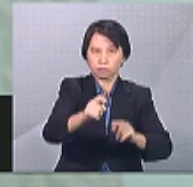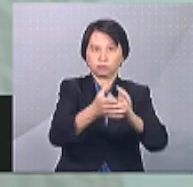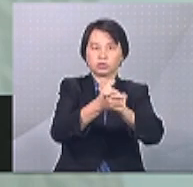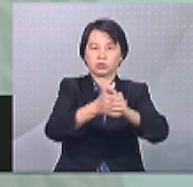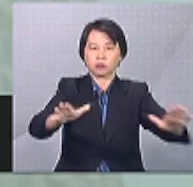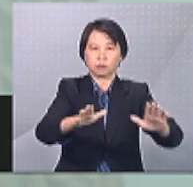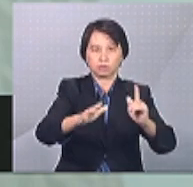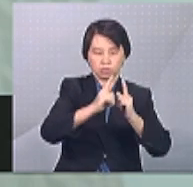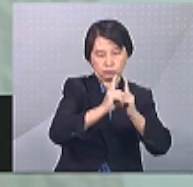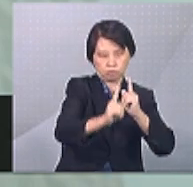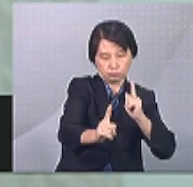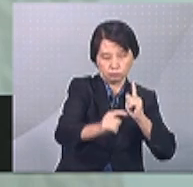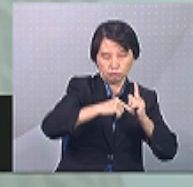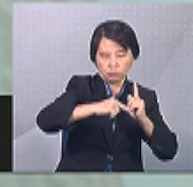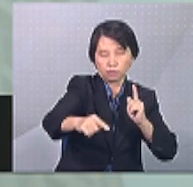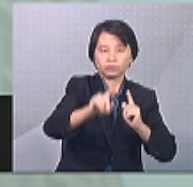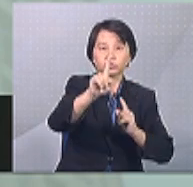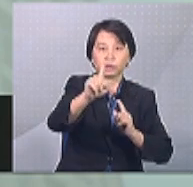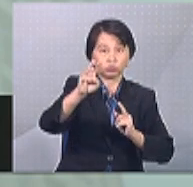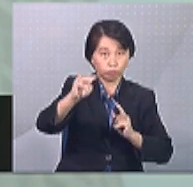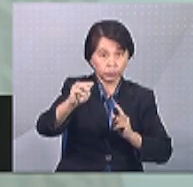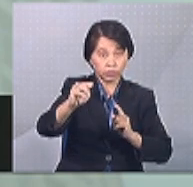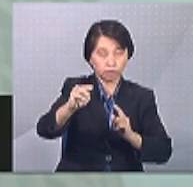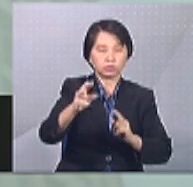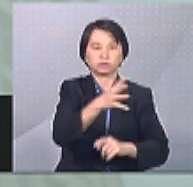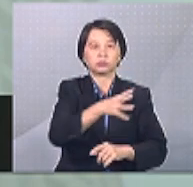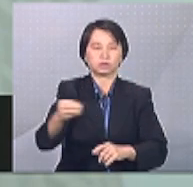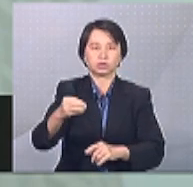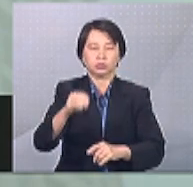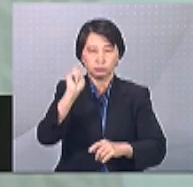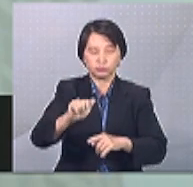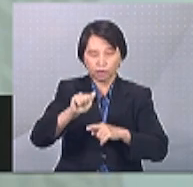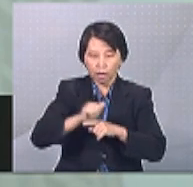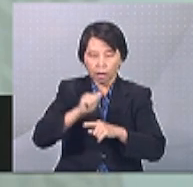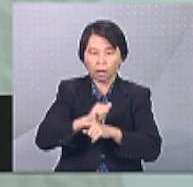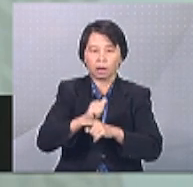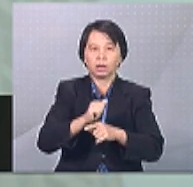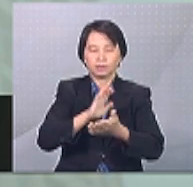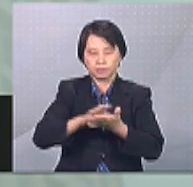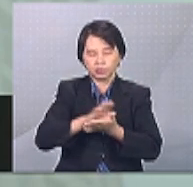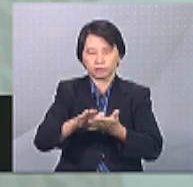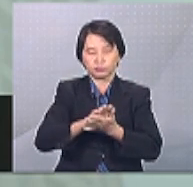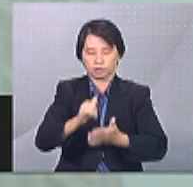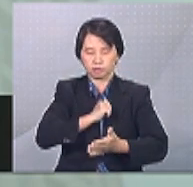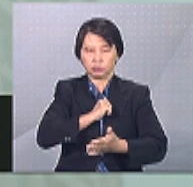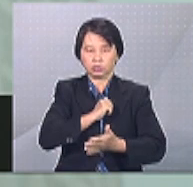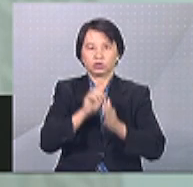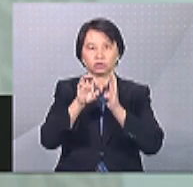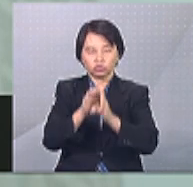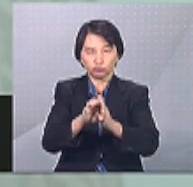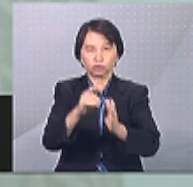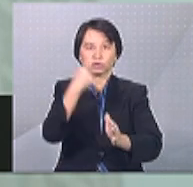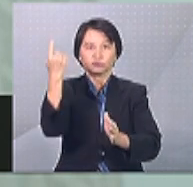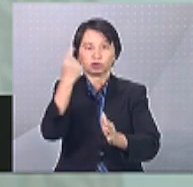iaitu sekurang-kurangnya 1 meter daripada orang lain, dan juga mengamalkan kebersihan diri yang tinggi seperti kerap